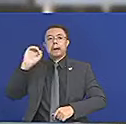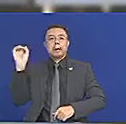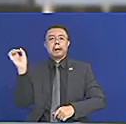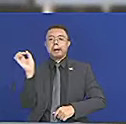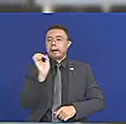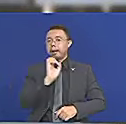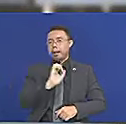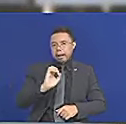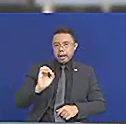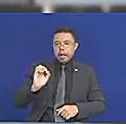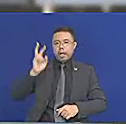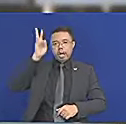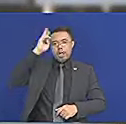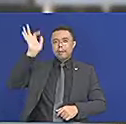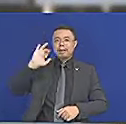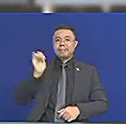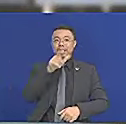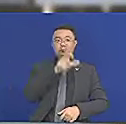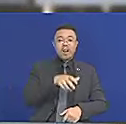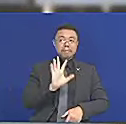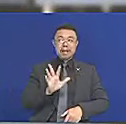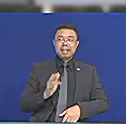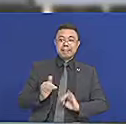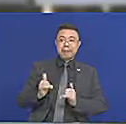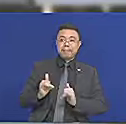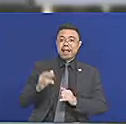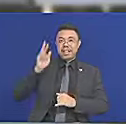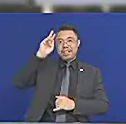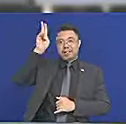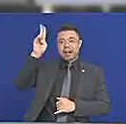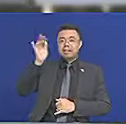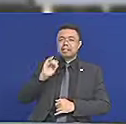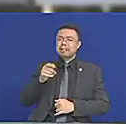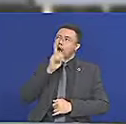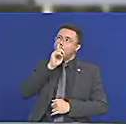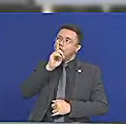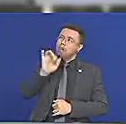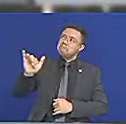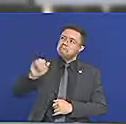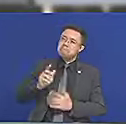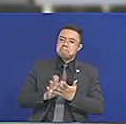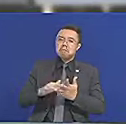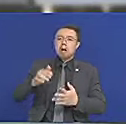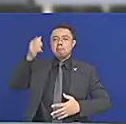Tuhan itu seperti dibohongi, saudara. Tuhan seperti dibodohi,